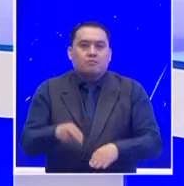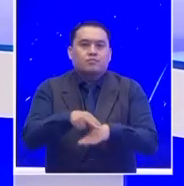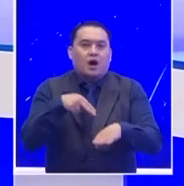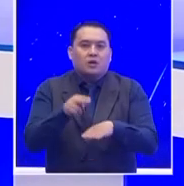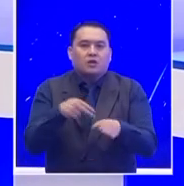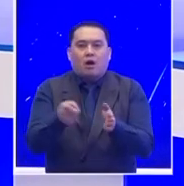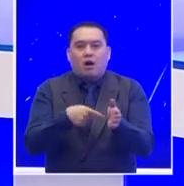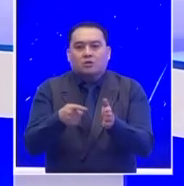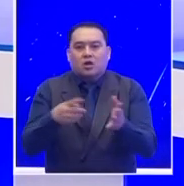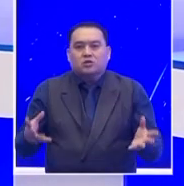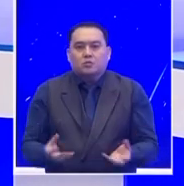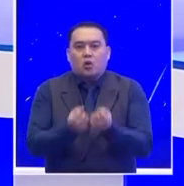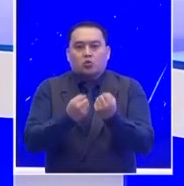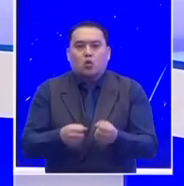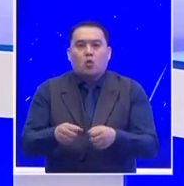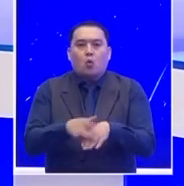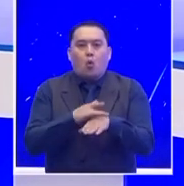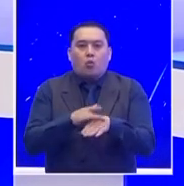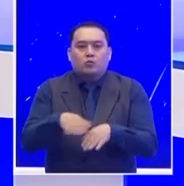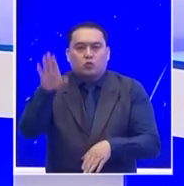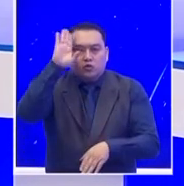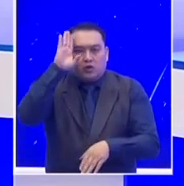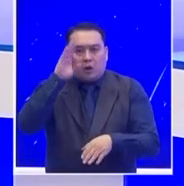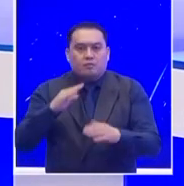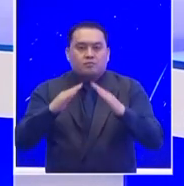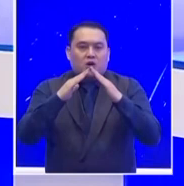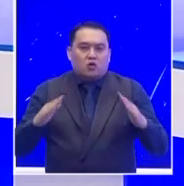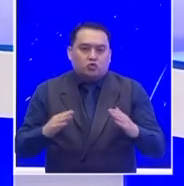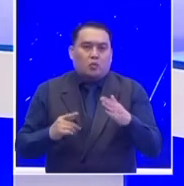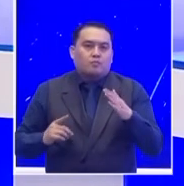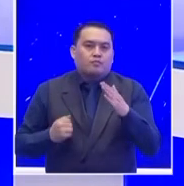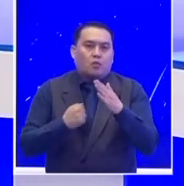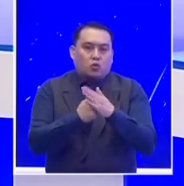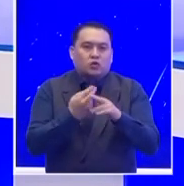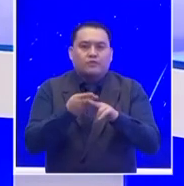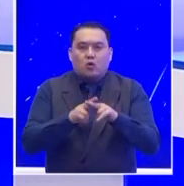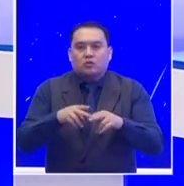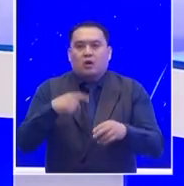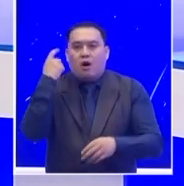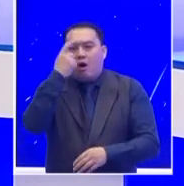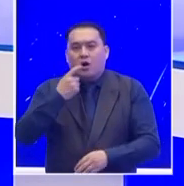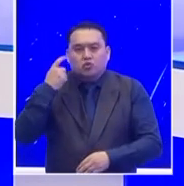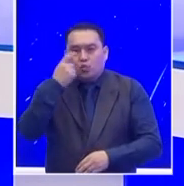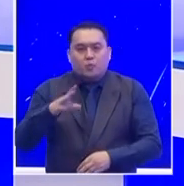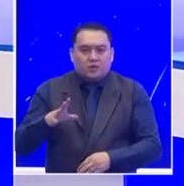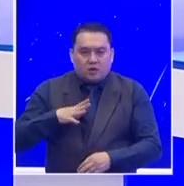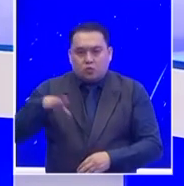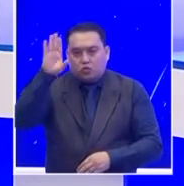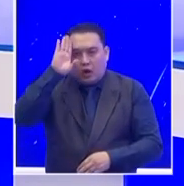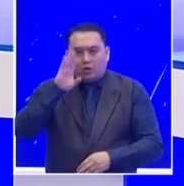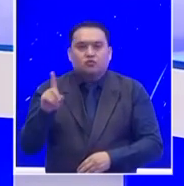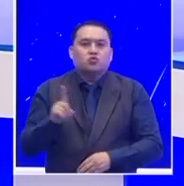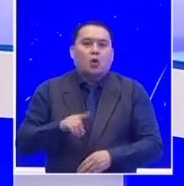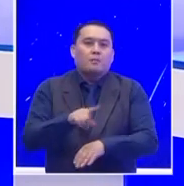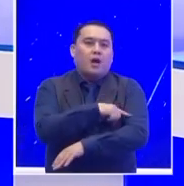Полицейские Караганды, спасая голову мужчину, полезли на крышу. По предварительным данным, мужчина находился в состоянии алкогольного опьянения. Как